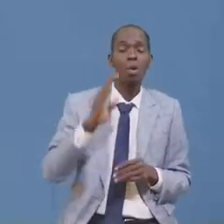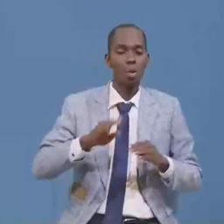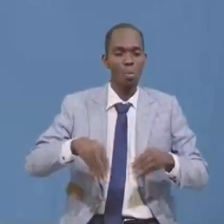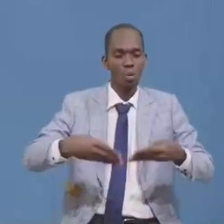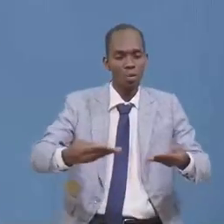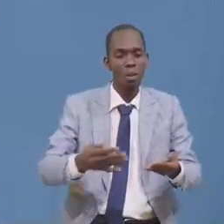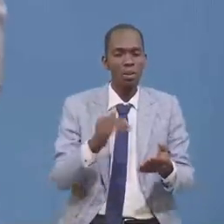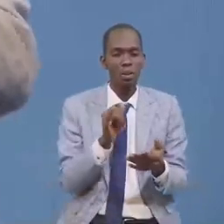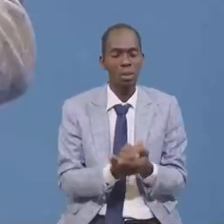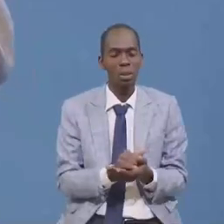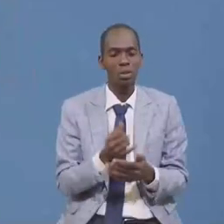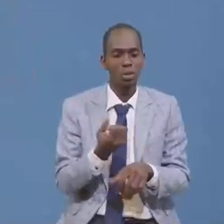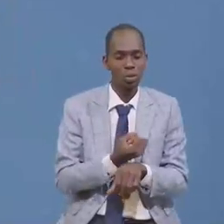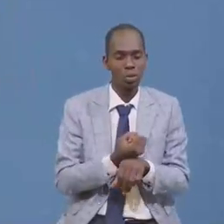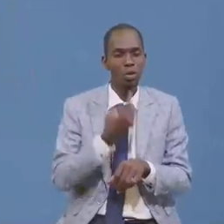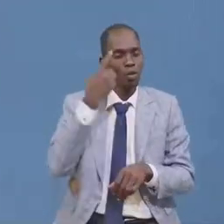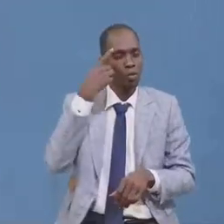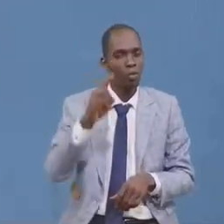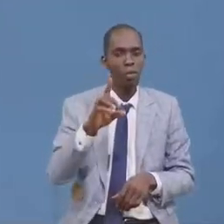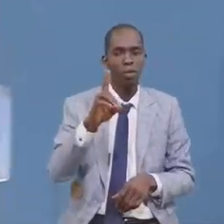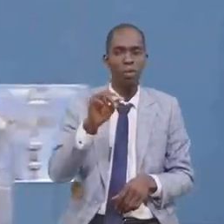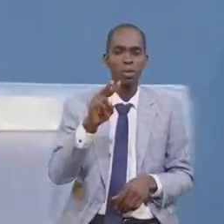Il les a eues parce que Dieu les avait pourvues pour lui.